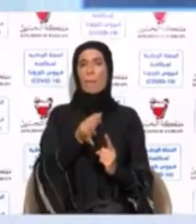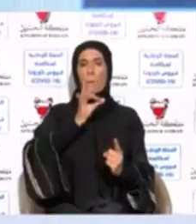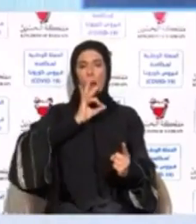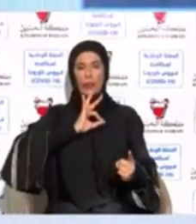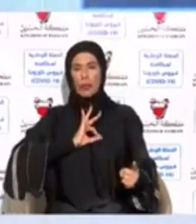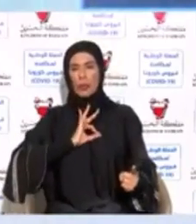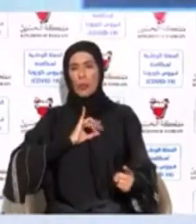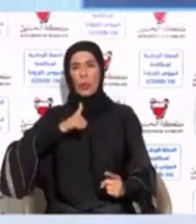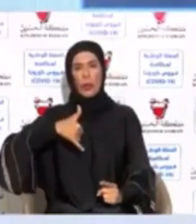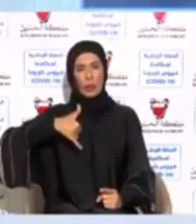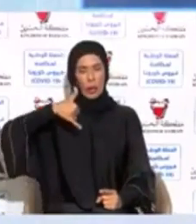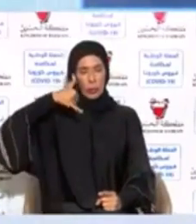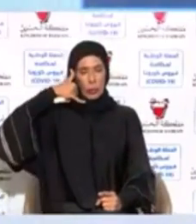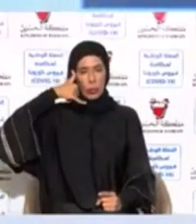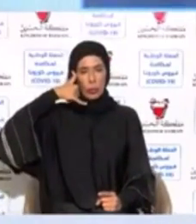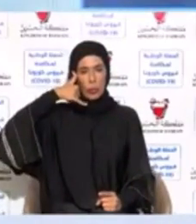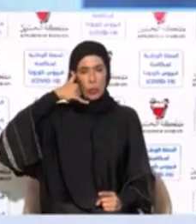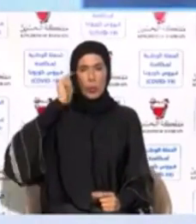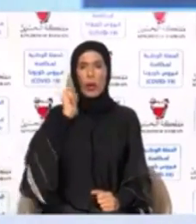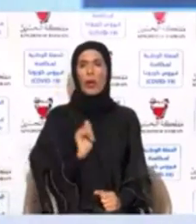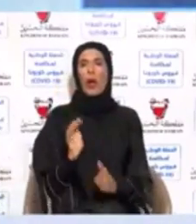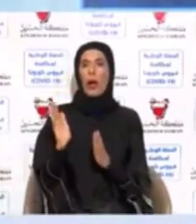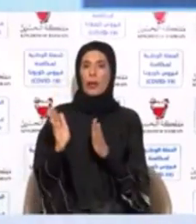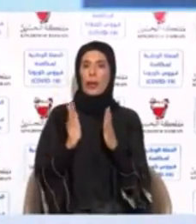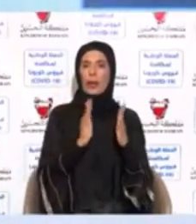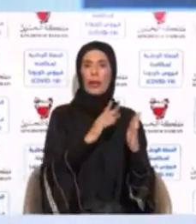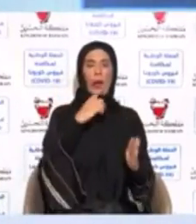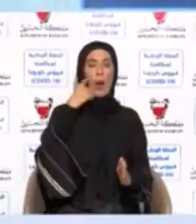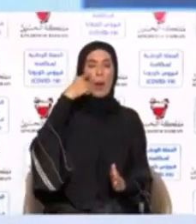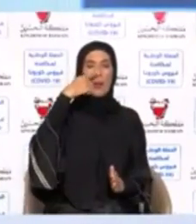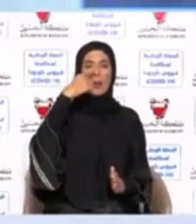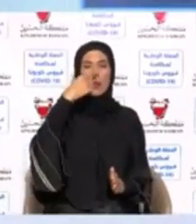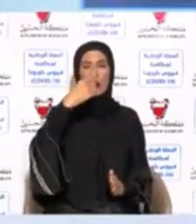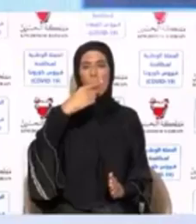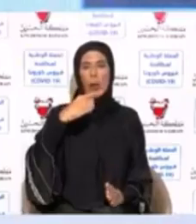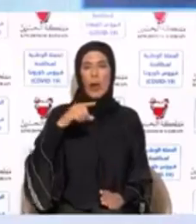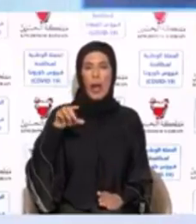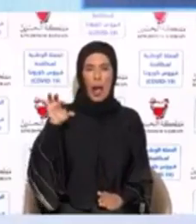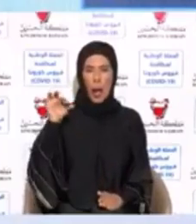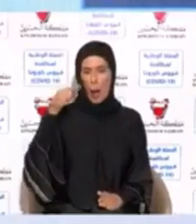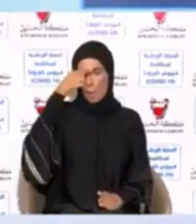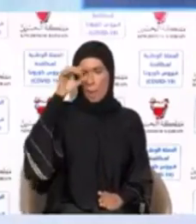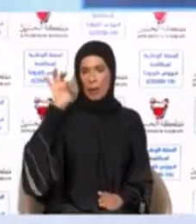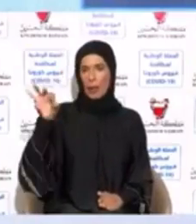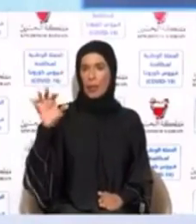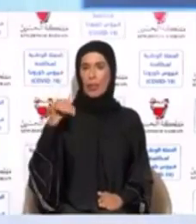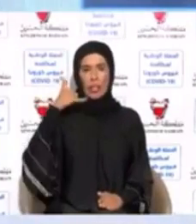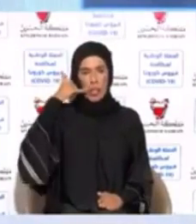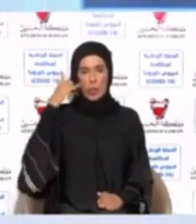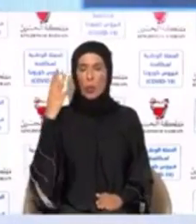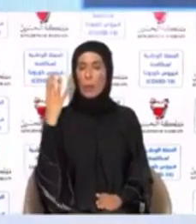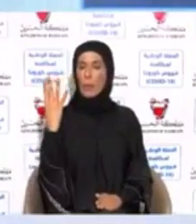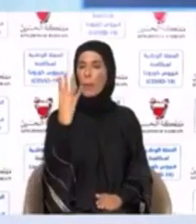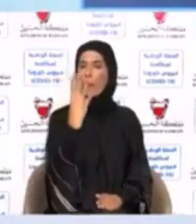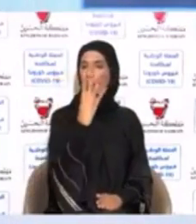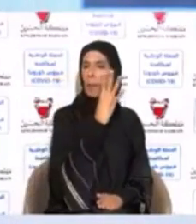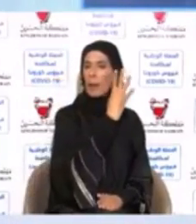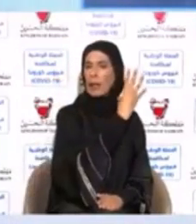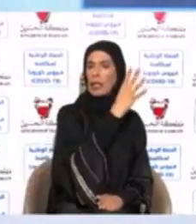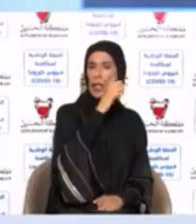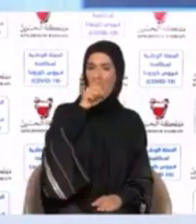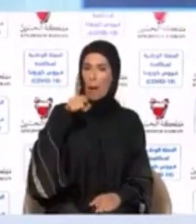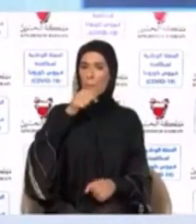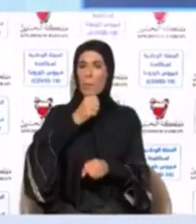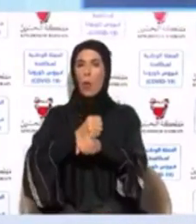يكون لهم اتصال ويحددون ويتم لهم ترتيب حق الفحص، وفي اللي عندهم أعراض اللي ممكن يتصلون بأربعة أربعة يعني ويرتبون لهم